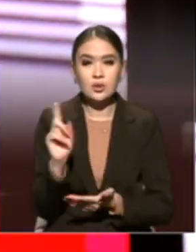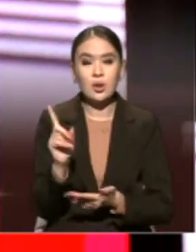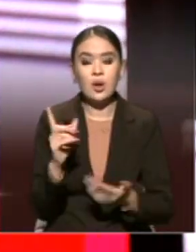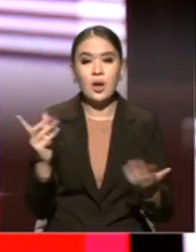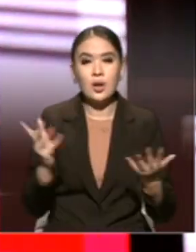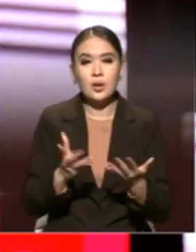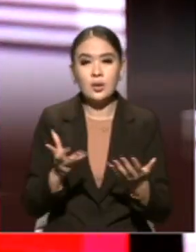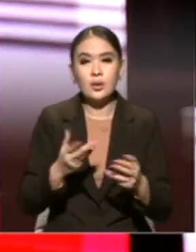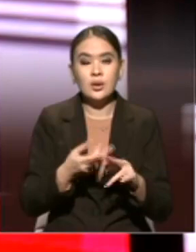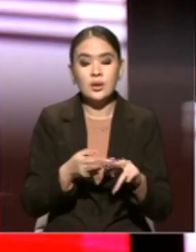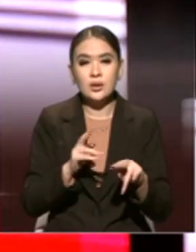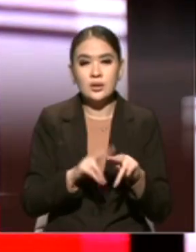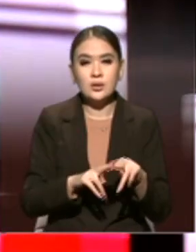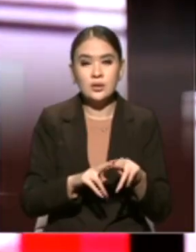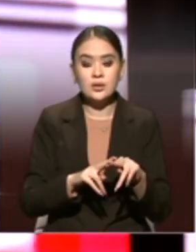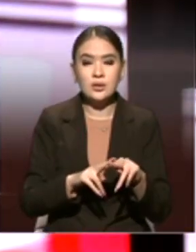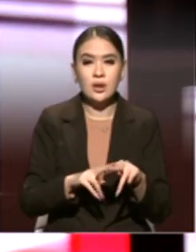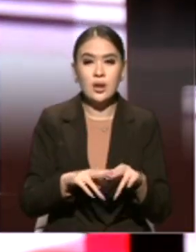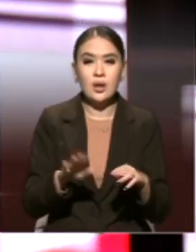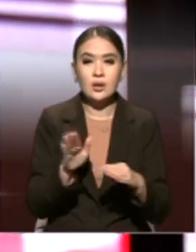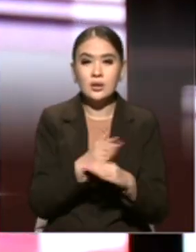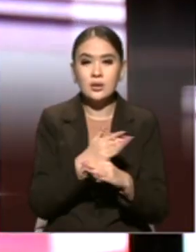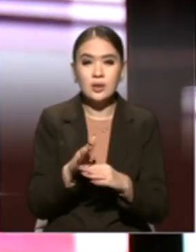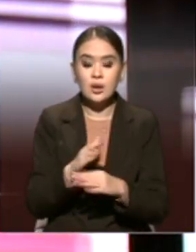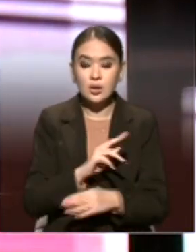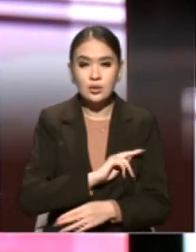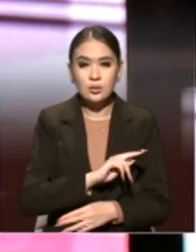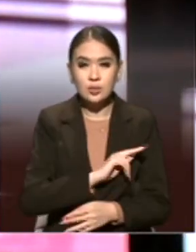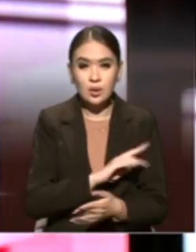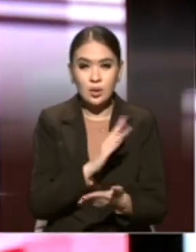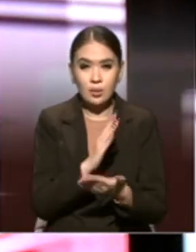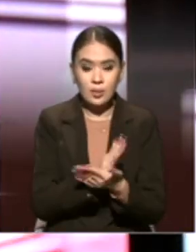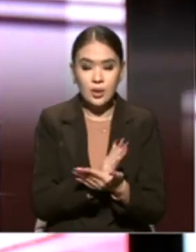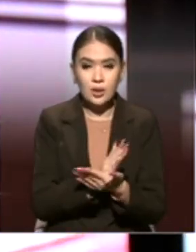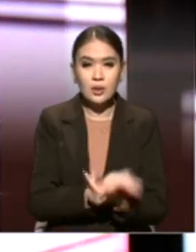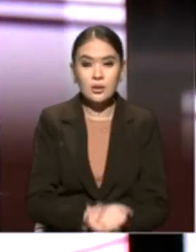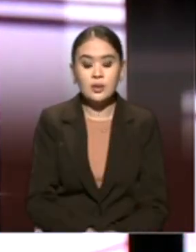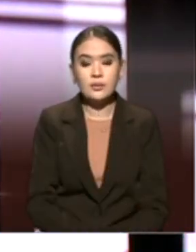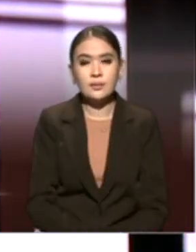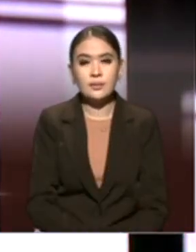мәселелерде? Іріктеу жұмыстары болып жатыр ғой. Жақсы.